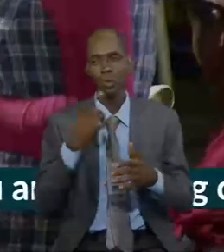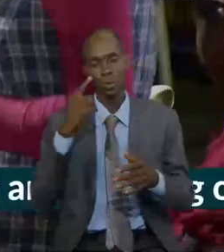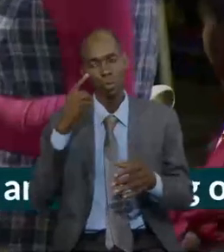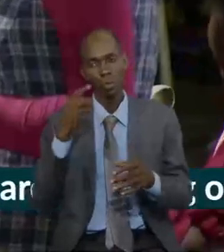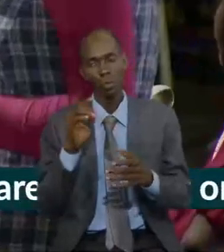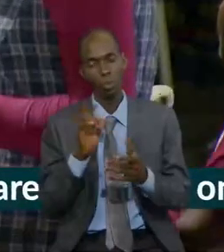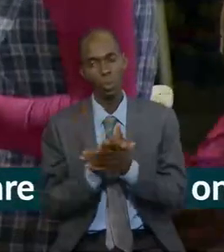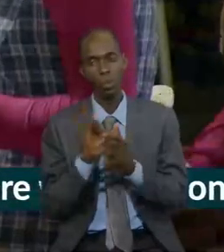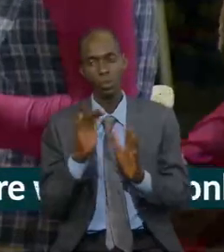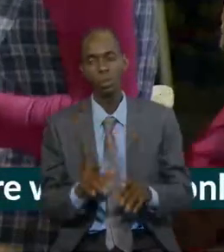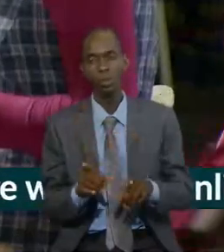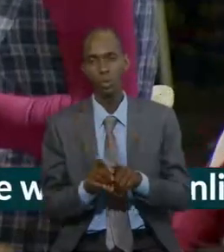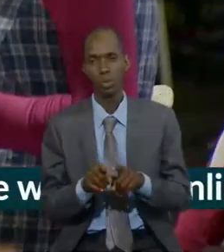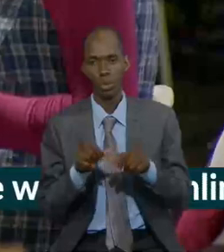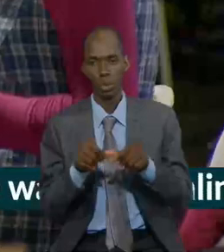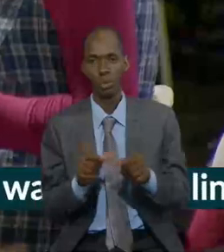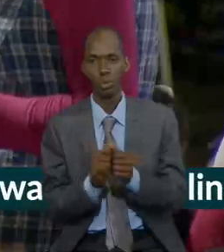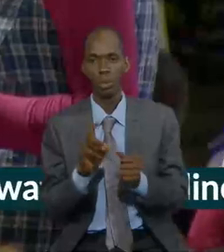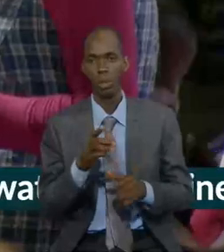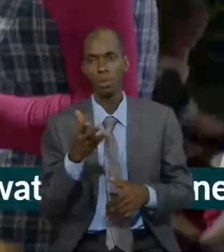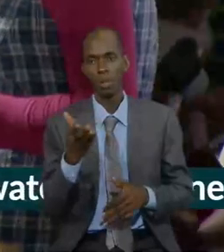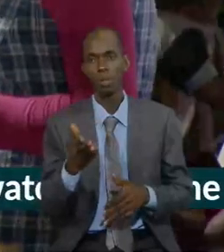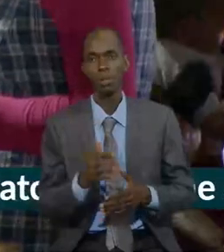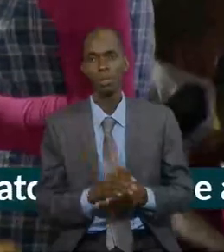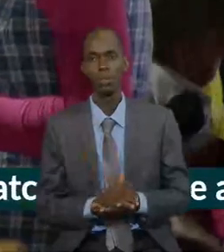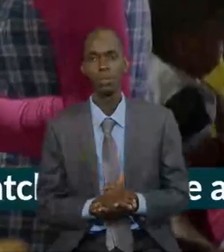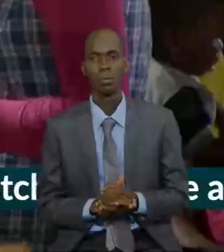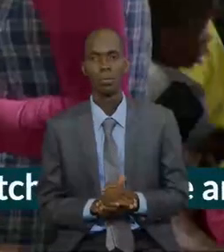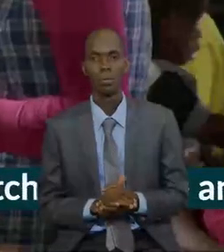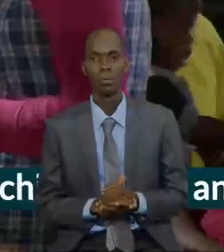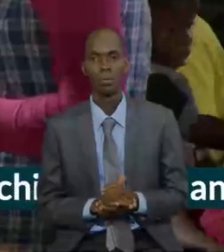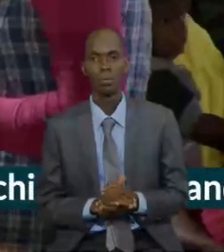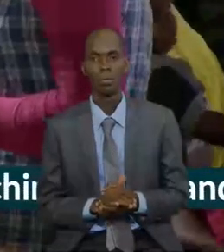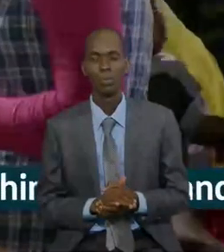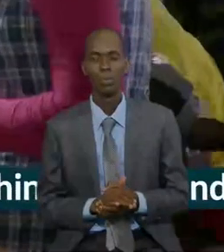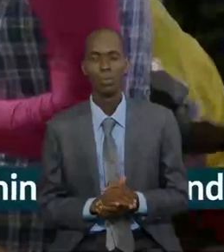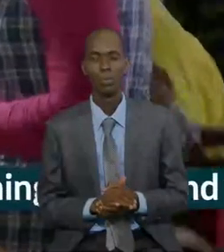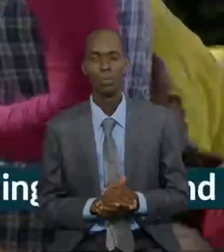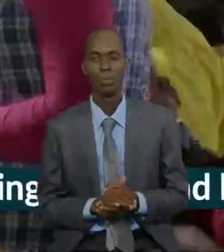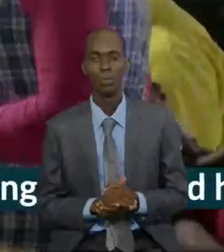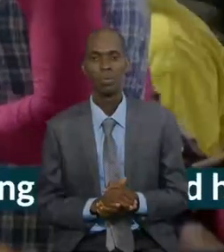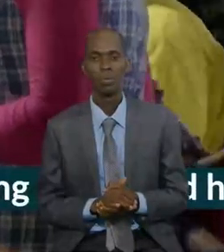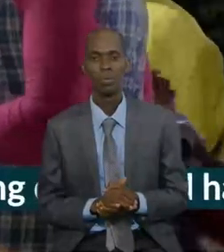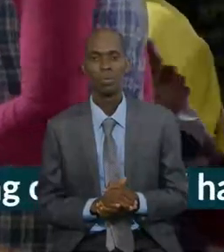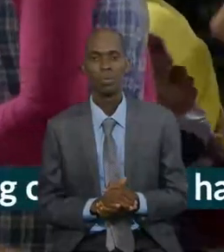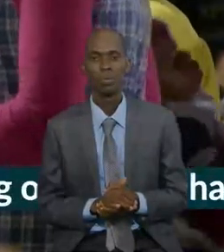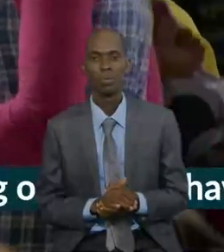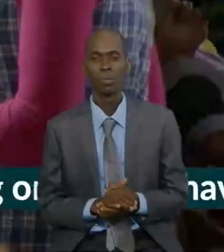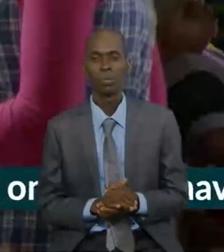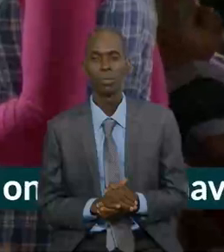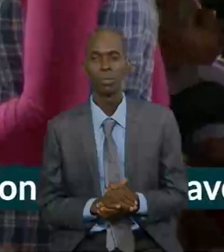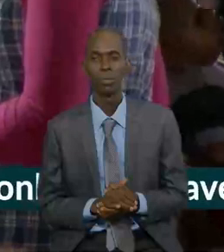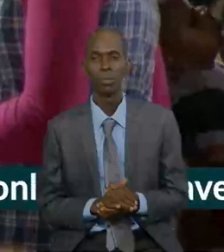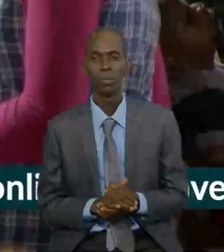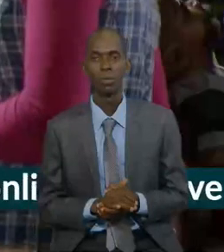foule si vous êtes sur le champ de croisade à côté des malades si possible